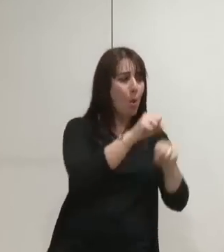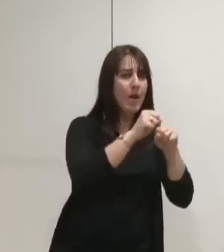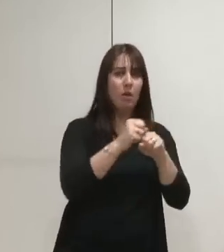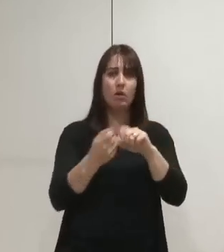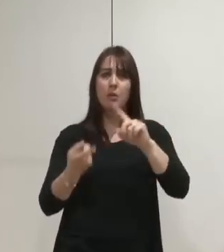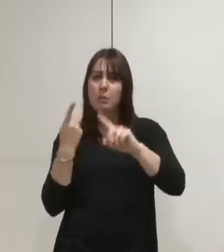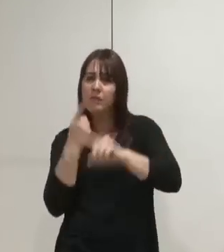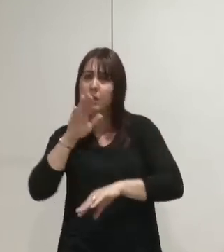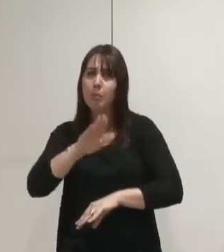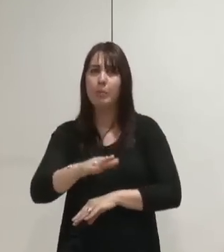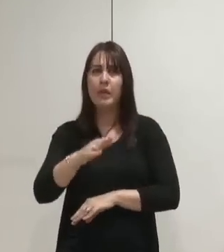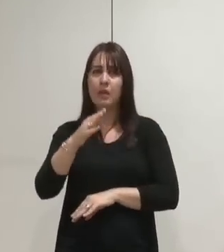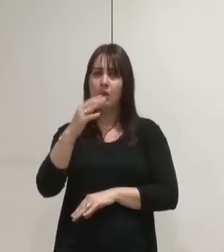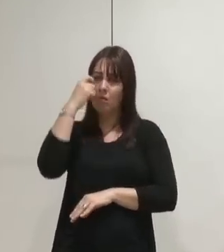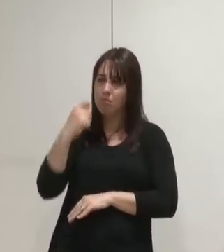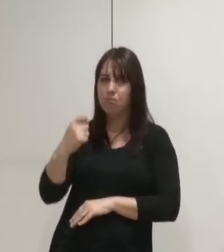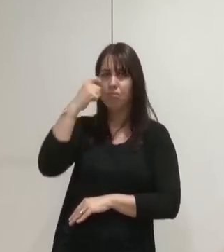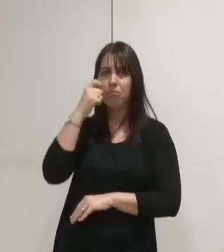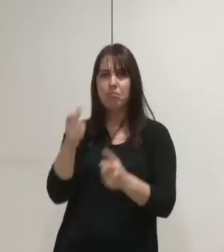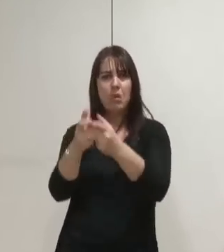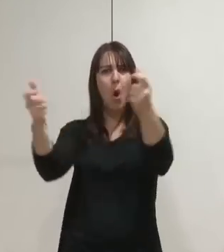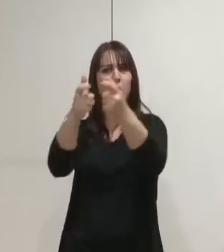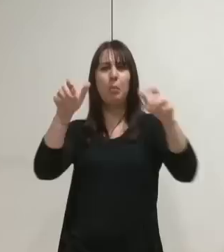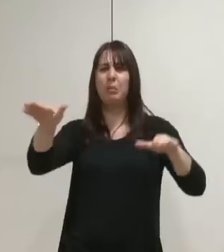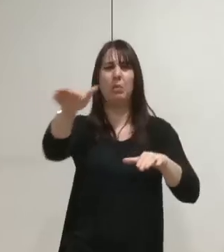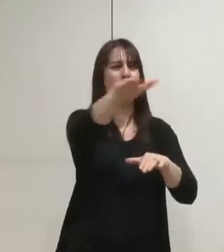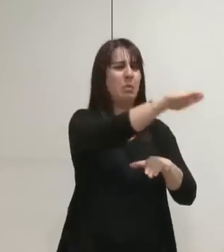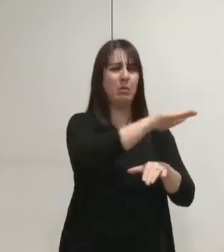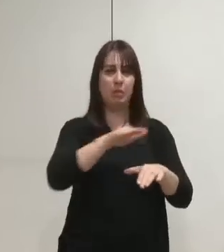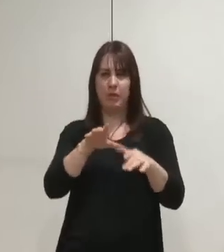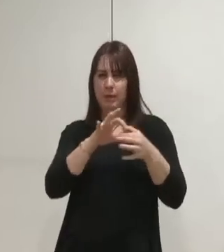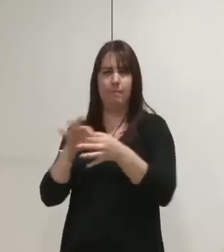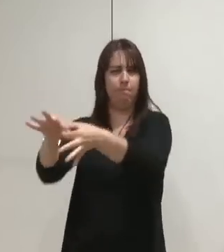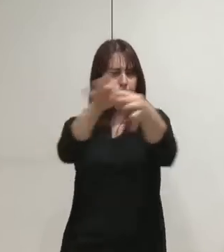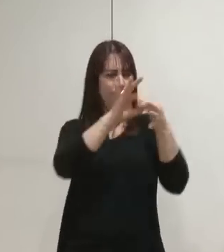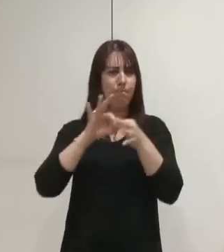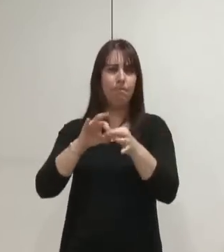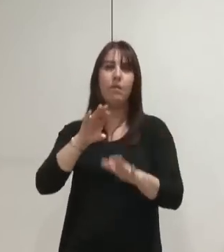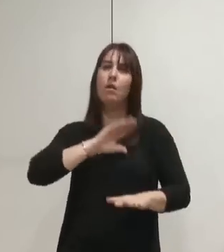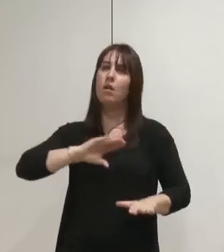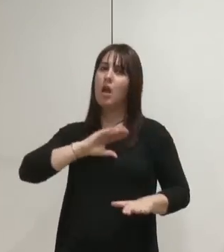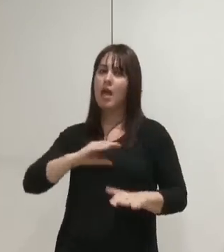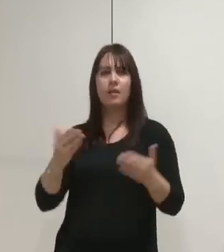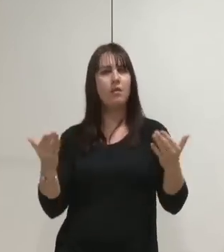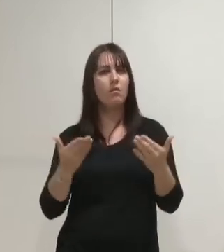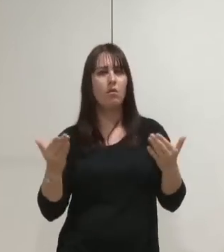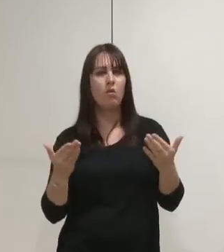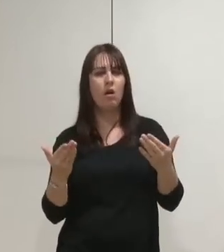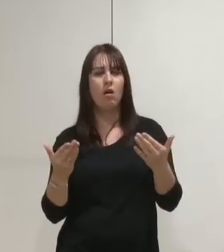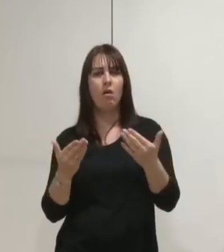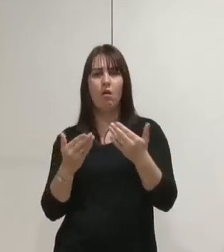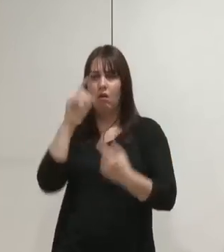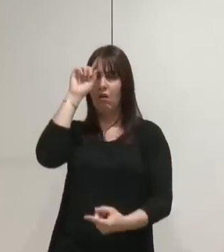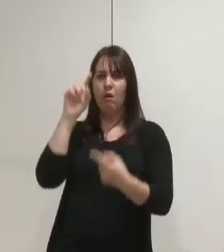savoir-faire de toutes les entreprises du secteur de l'énergie il va essayer de leur donner une une des